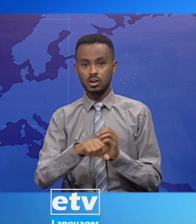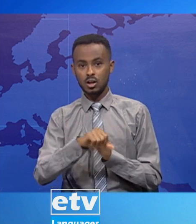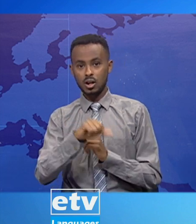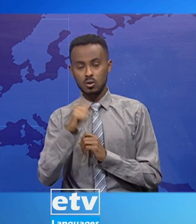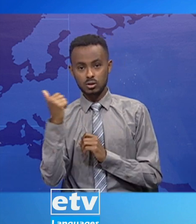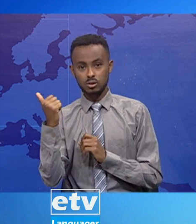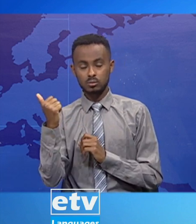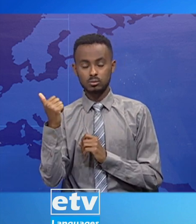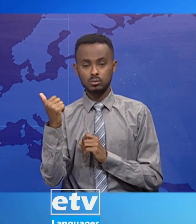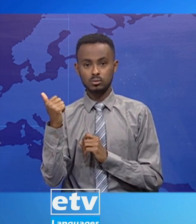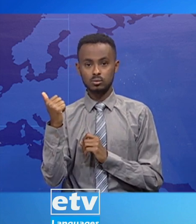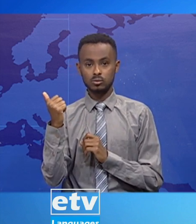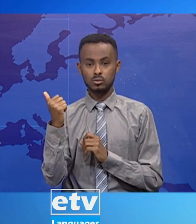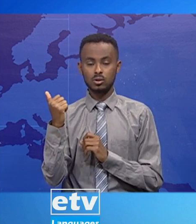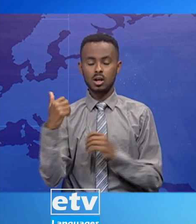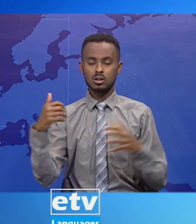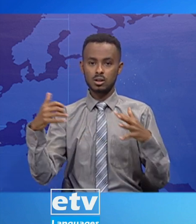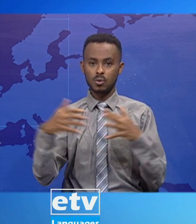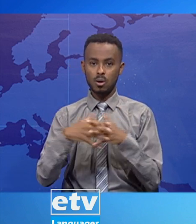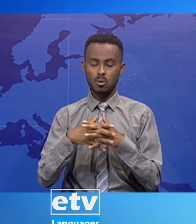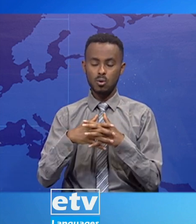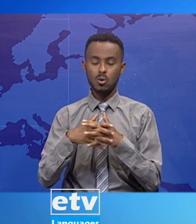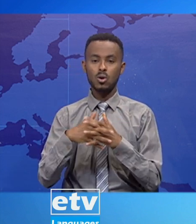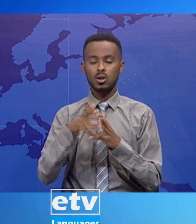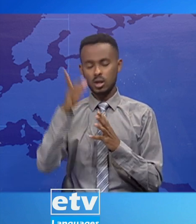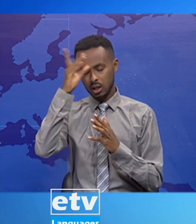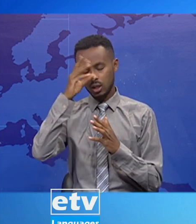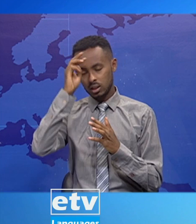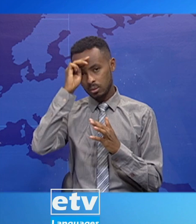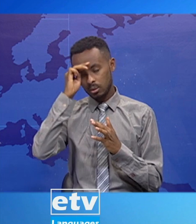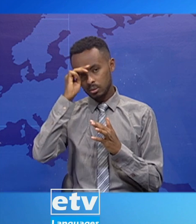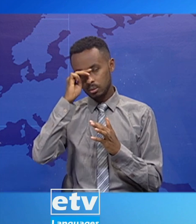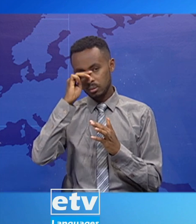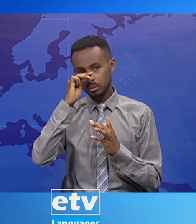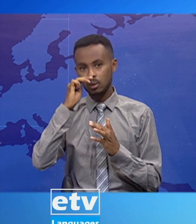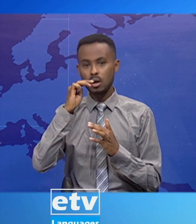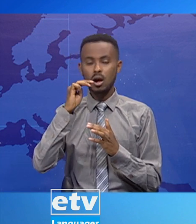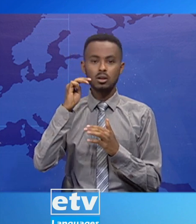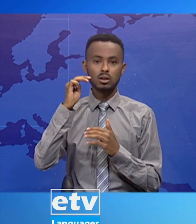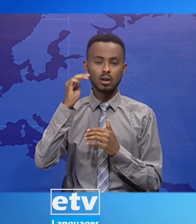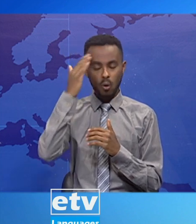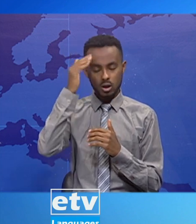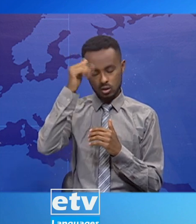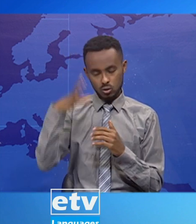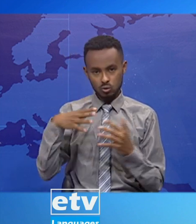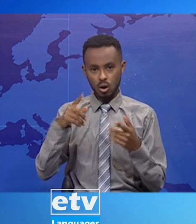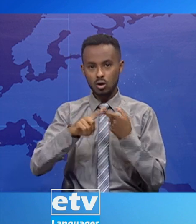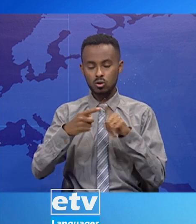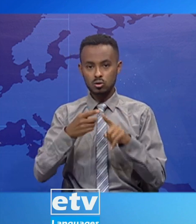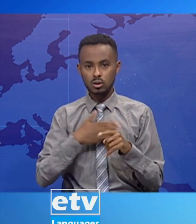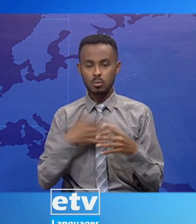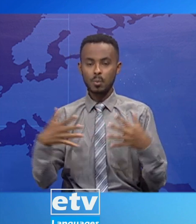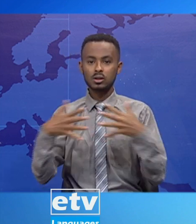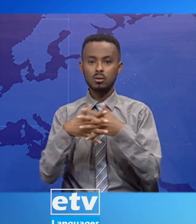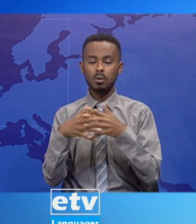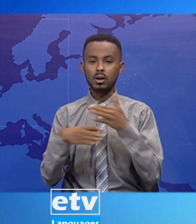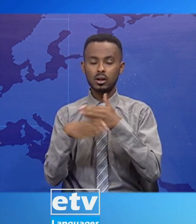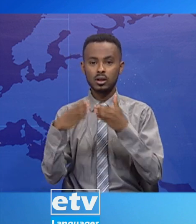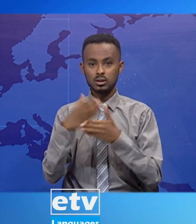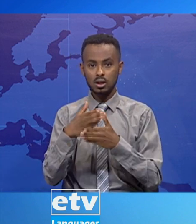ሌሎችንም አስተባብሮ የኪነ ጥበብ አርቲስት ጓደኞችንም በማስተባበር